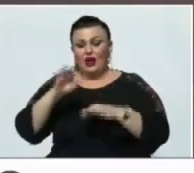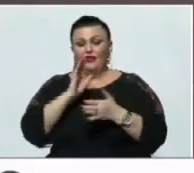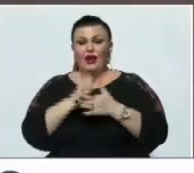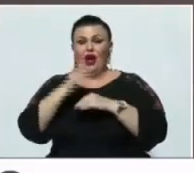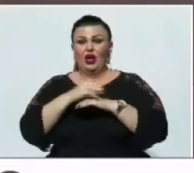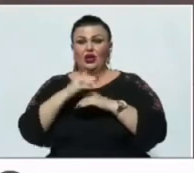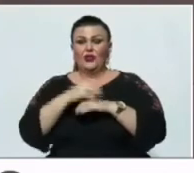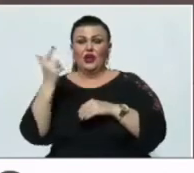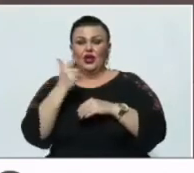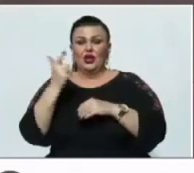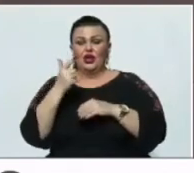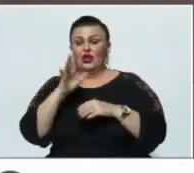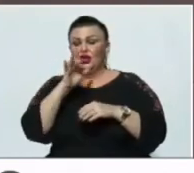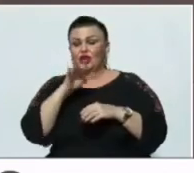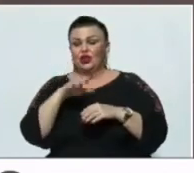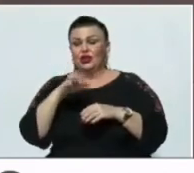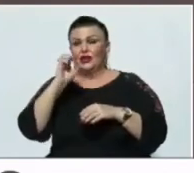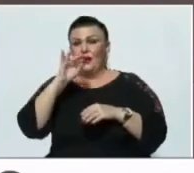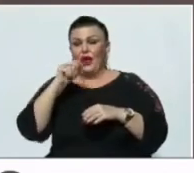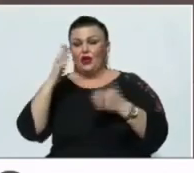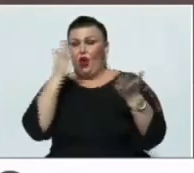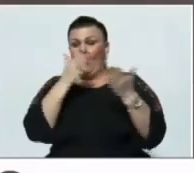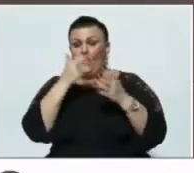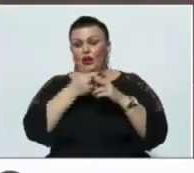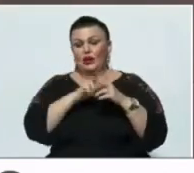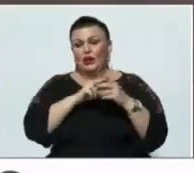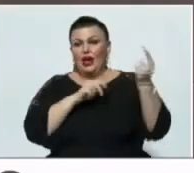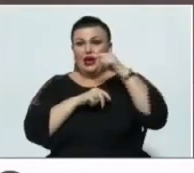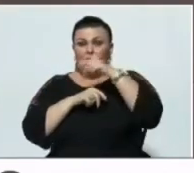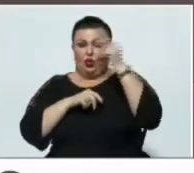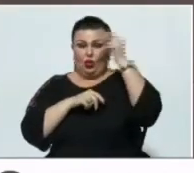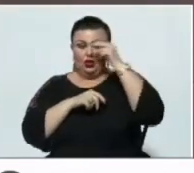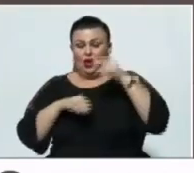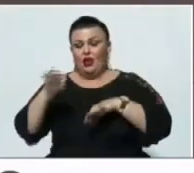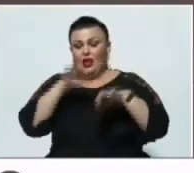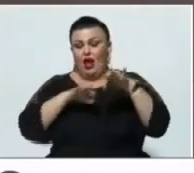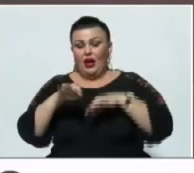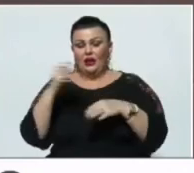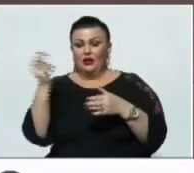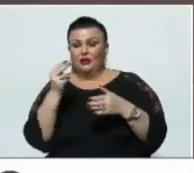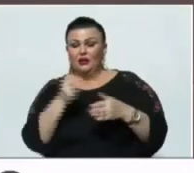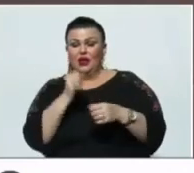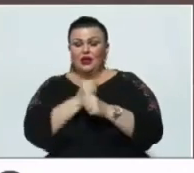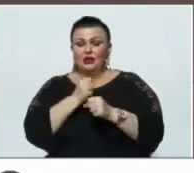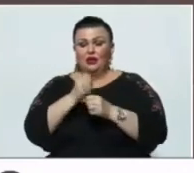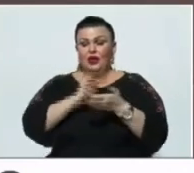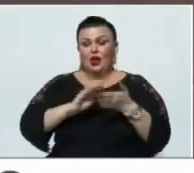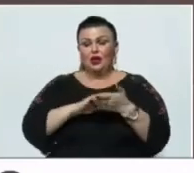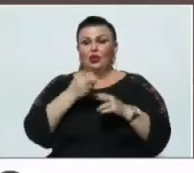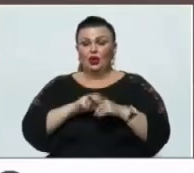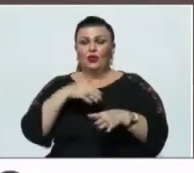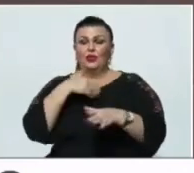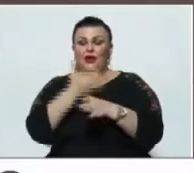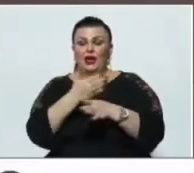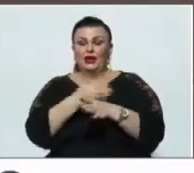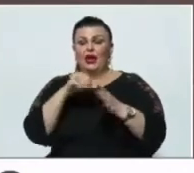deyir, ikinci növbə oxuyanlar dərsdən çıxırlar, gəlirlər oradan isə layihə yazırlar. Gözəl, biz bunları dəstəkləyirik. Ona görə